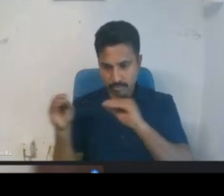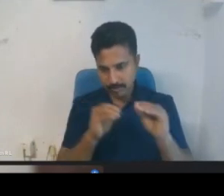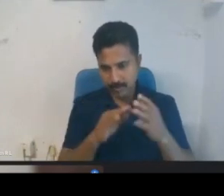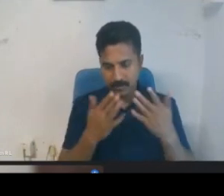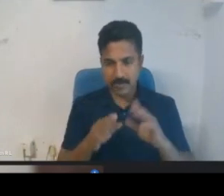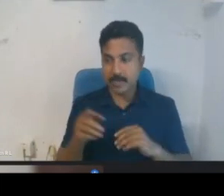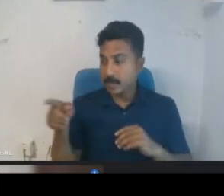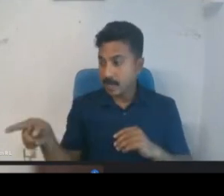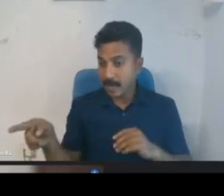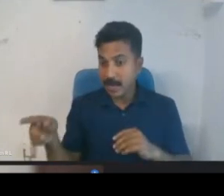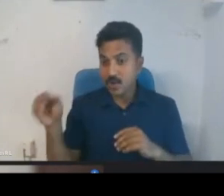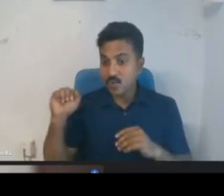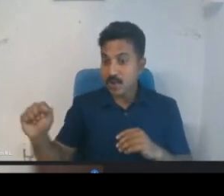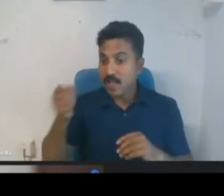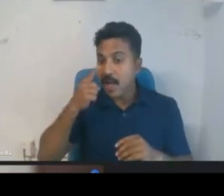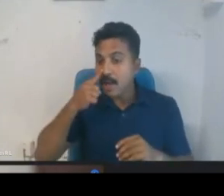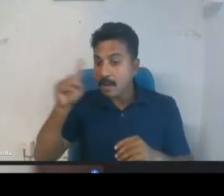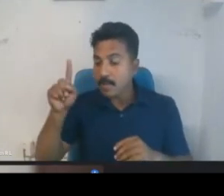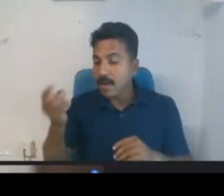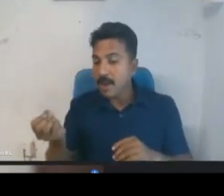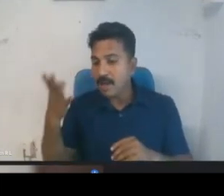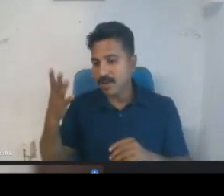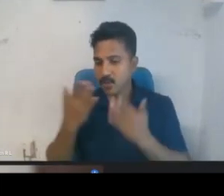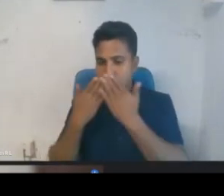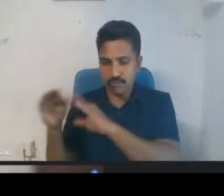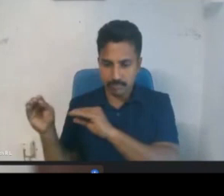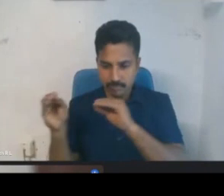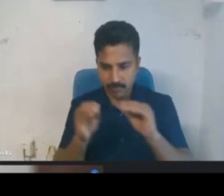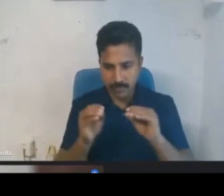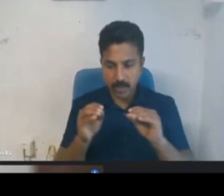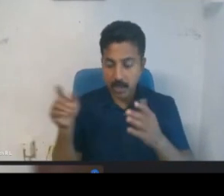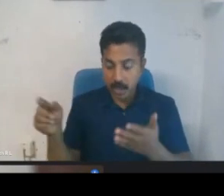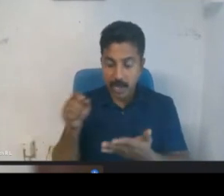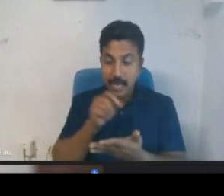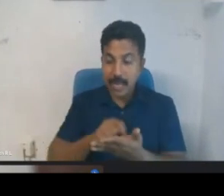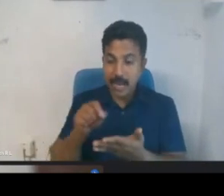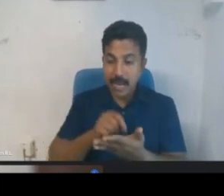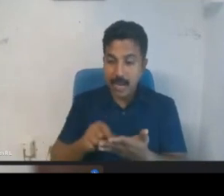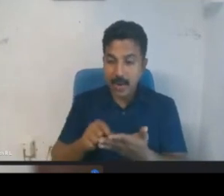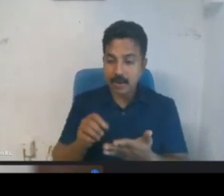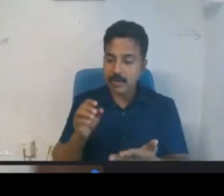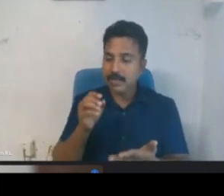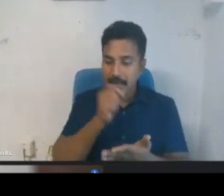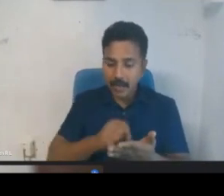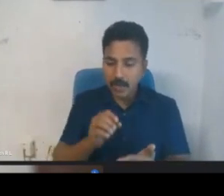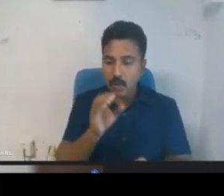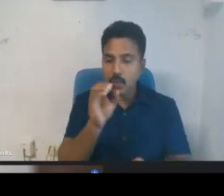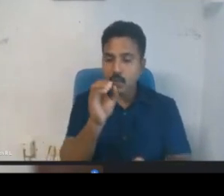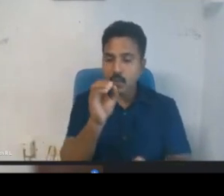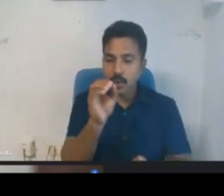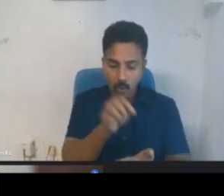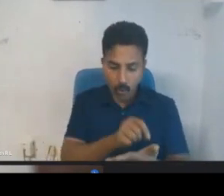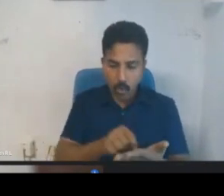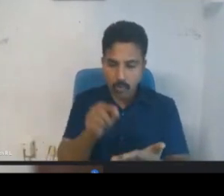ശ്യാമിനെ രാവിലെ അമ്മ സ്കൂളിൽ കൊണ്ടാക്കിയിട്ട് തിരിച്ചു പോവും. ശ്യാമിന് ആകെ എഴുതാൻ കഴിയുന്ന അക്ഷരം 0 മാത്രമാണ്.